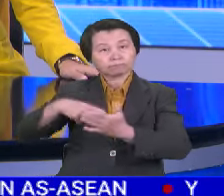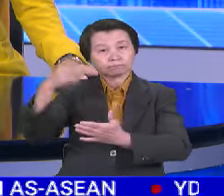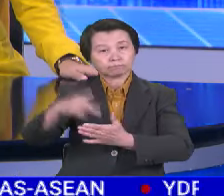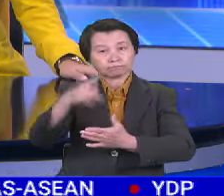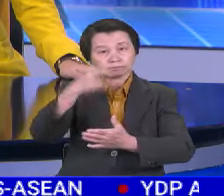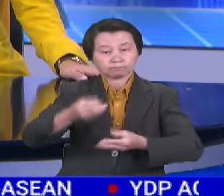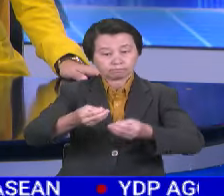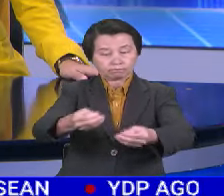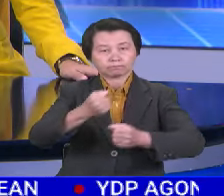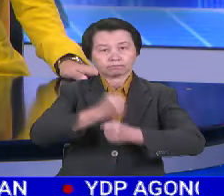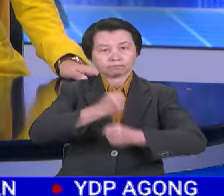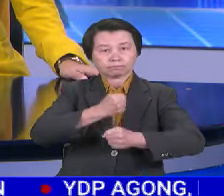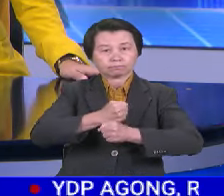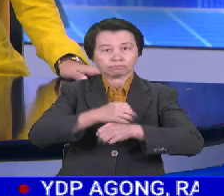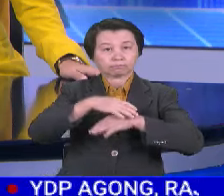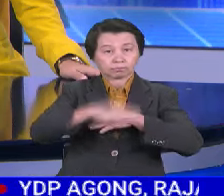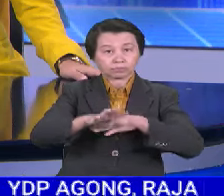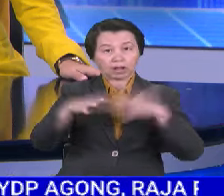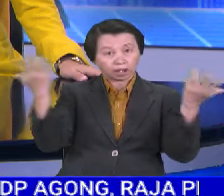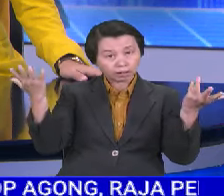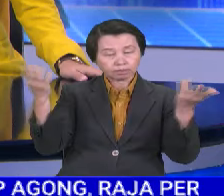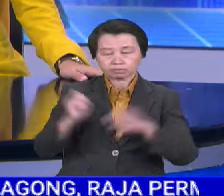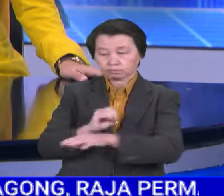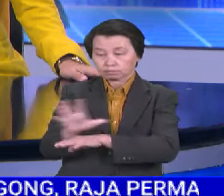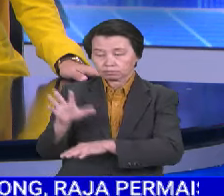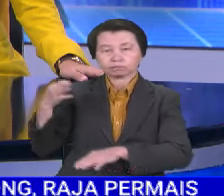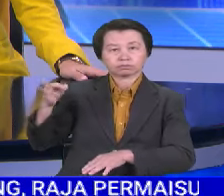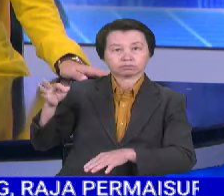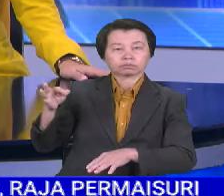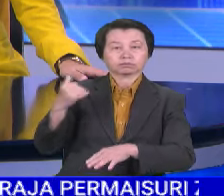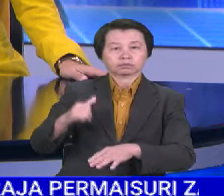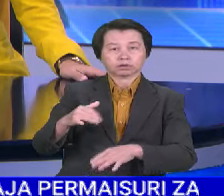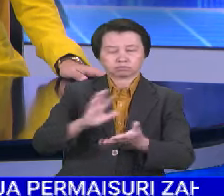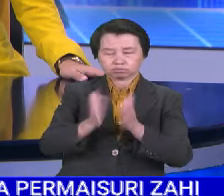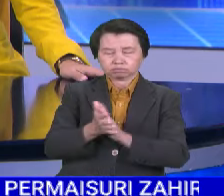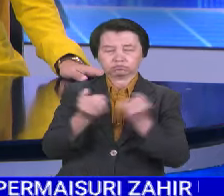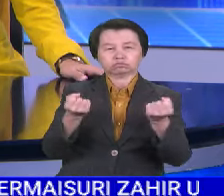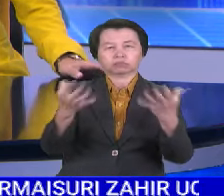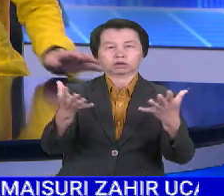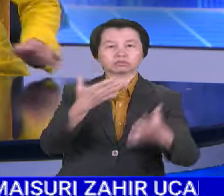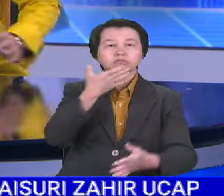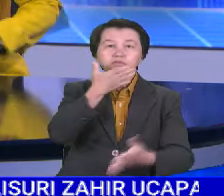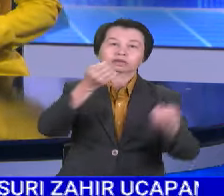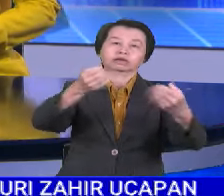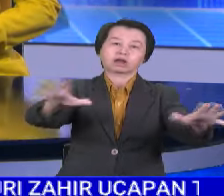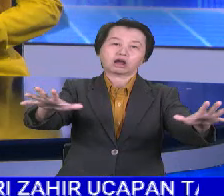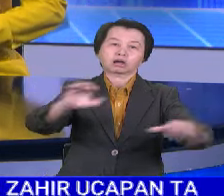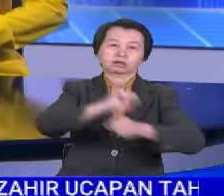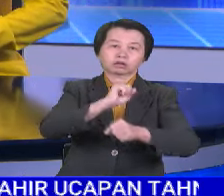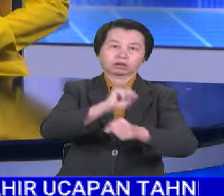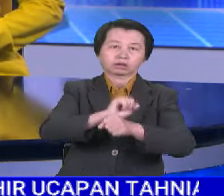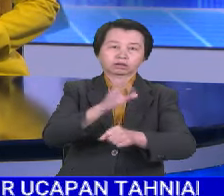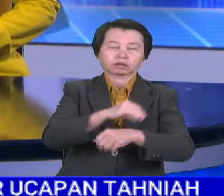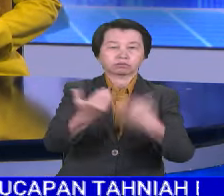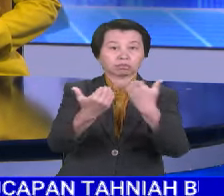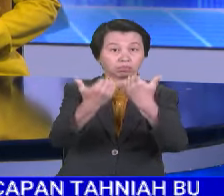menjana pekerjaan. Lebih-lebih lagi selepas berakhir fasa pandemik COVID-19 yang mengakibatkan ramai belia kehilangan pekerjaan dan